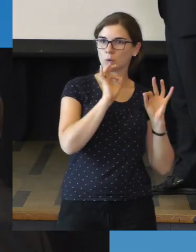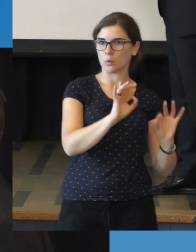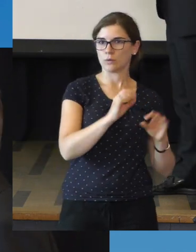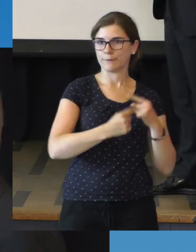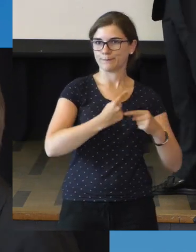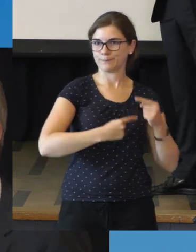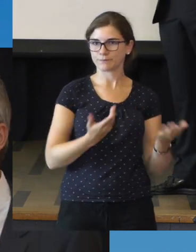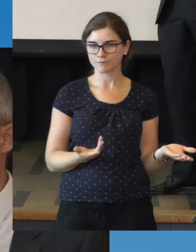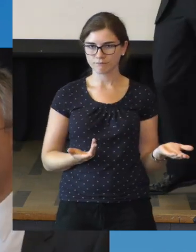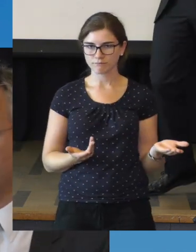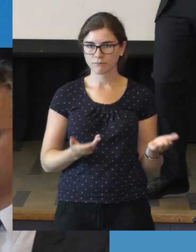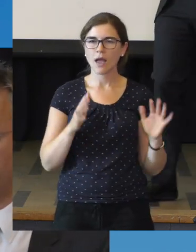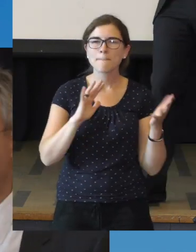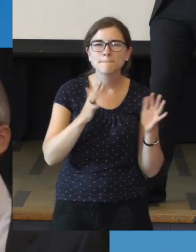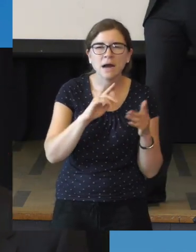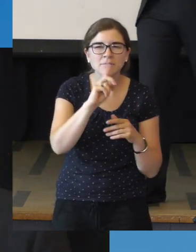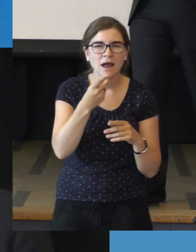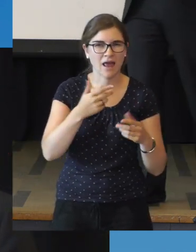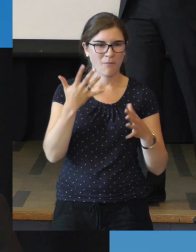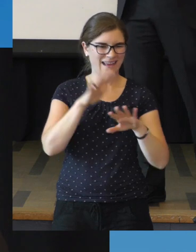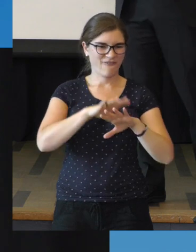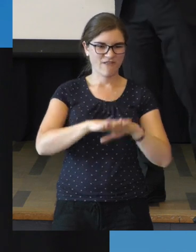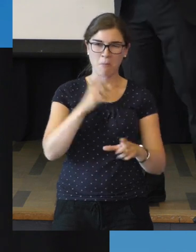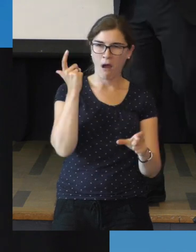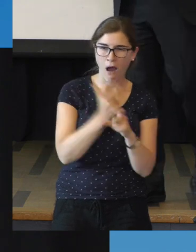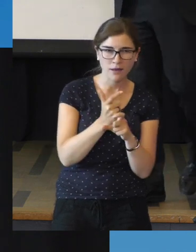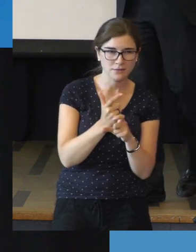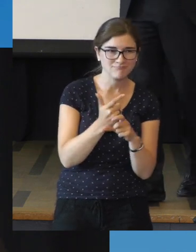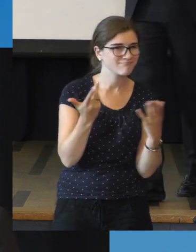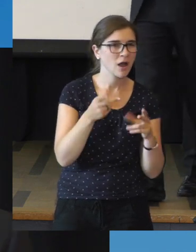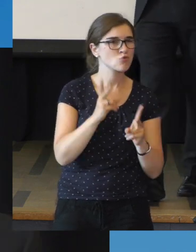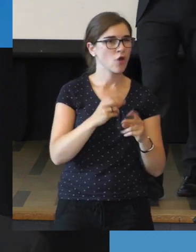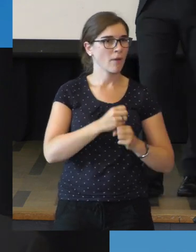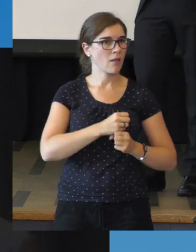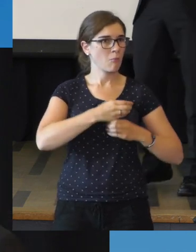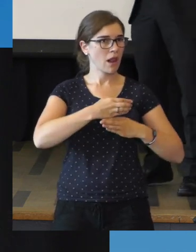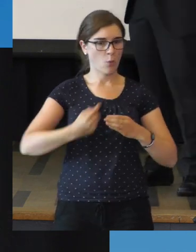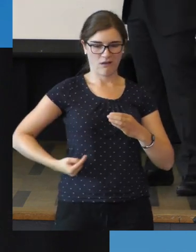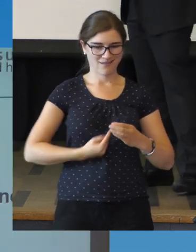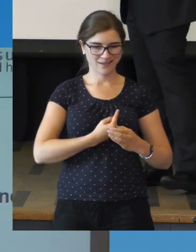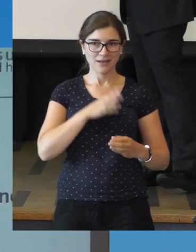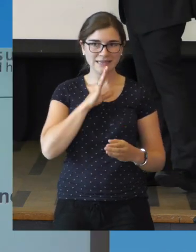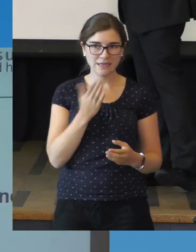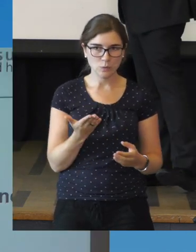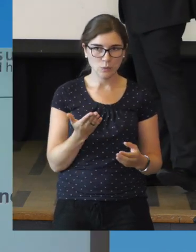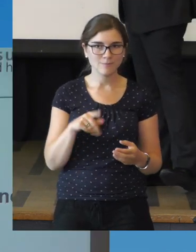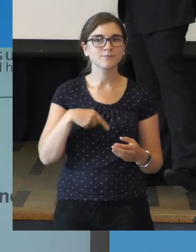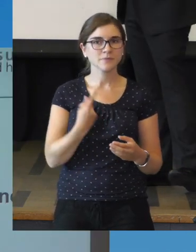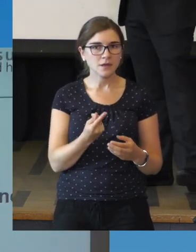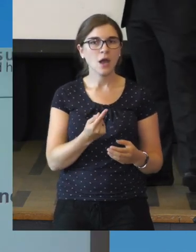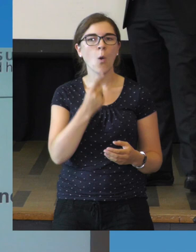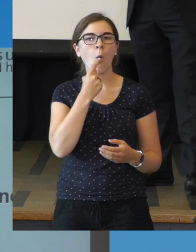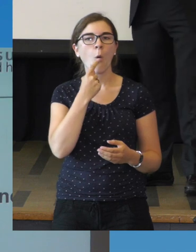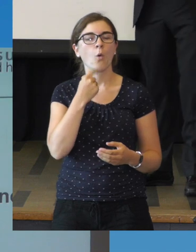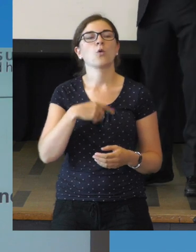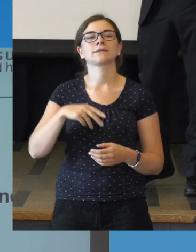Teilweise ist es aber auch so hart, das Gewebe, dass wir dort mit einem normalen Ballonkatheter nicht vorwärts kommen. Und da nutzen wir die sogenannte